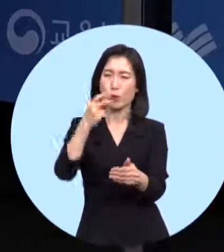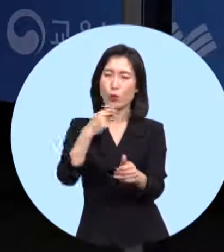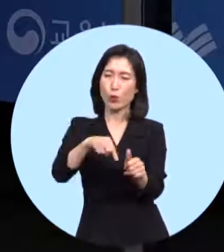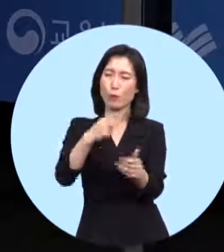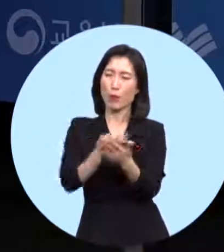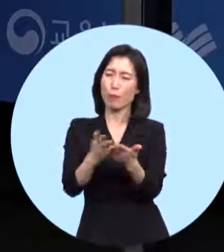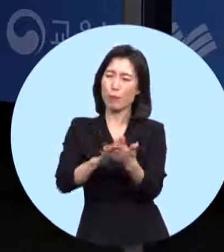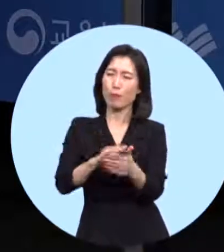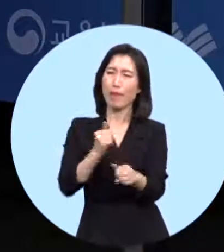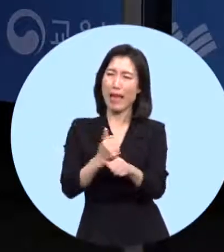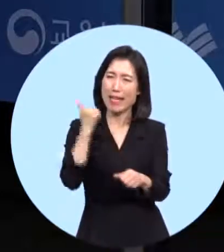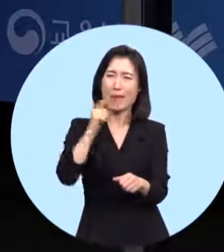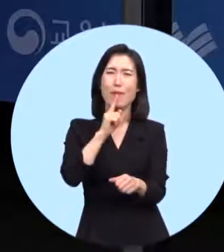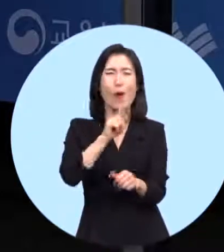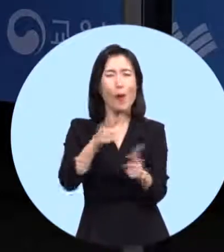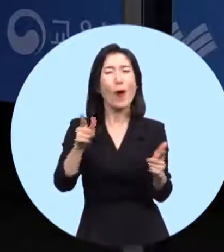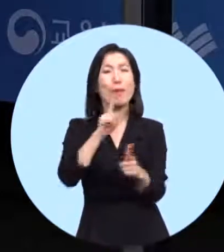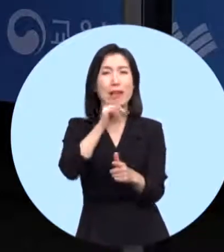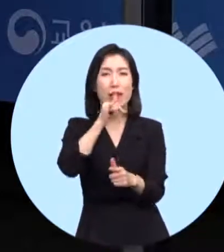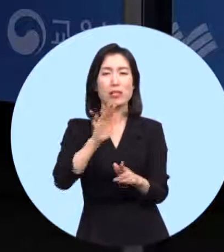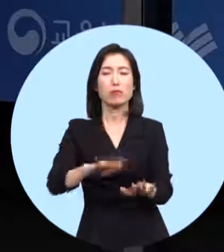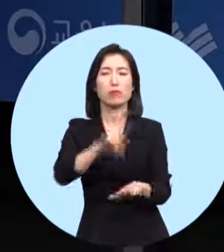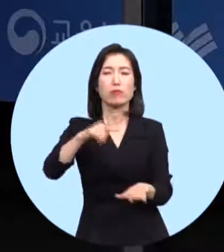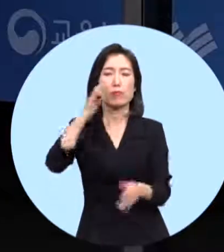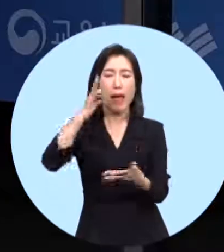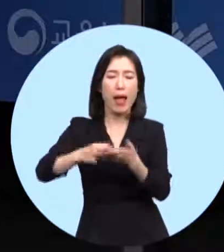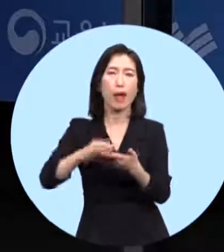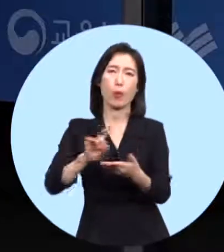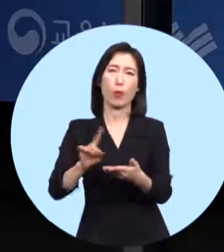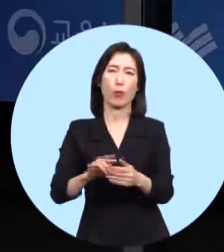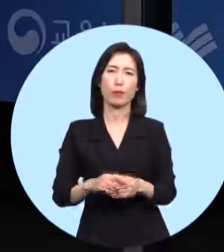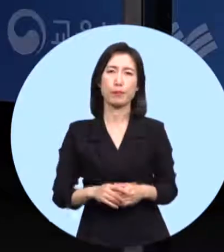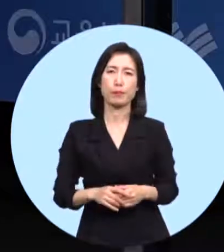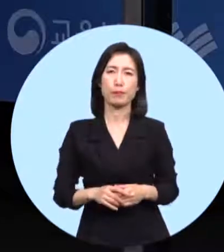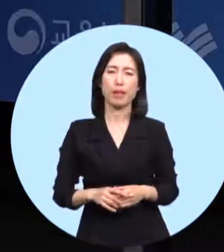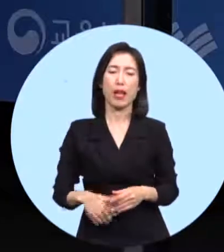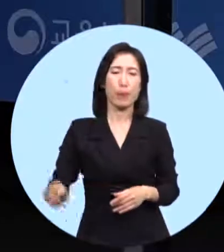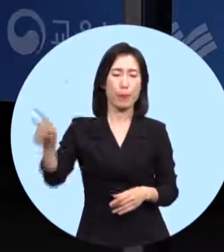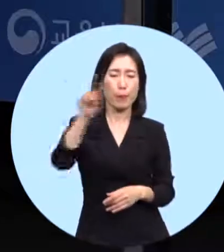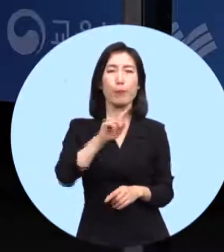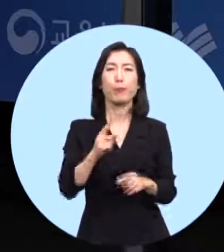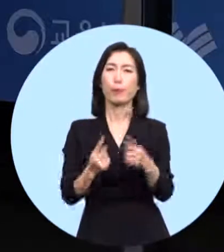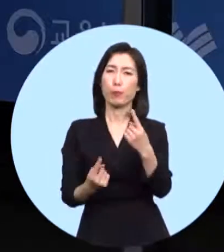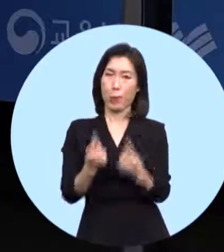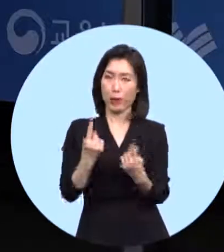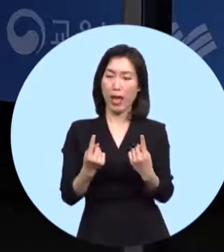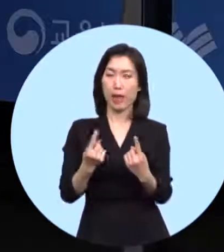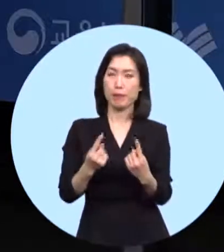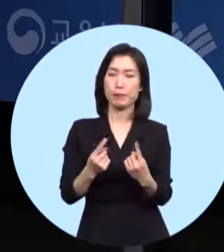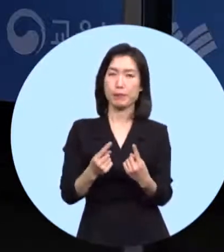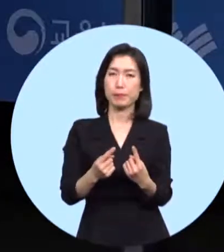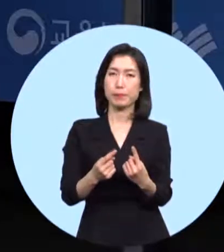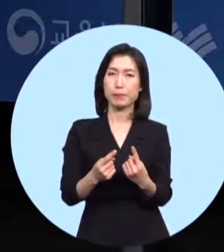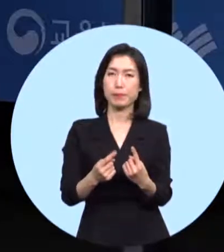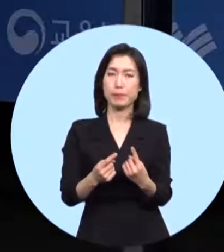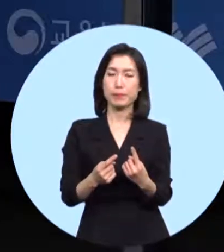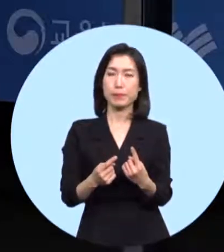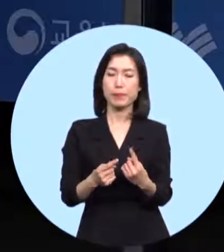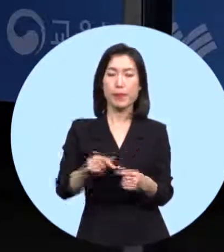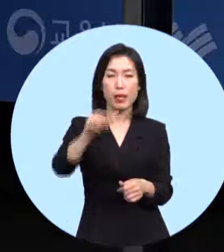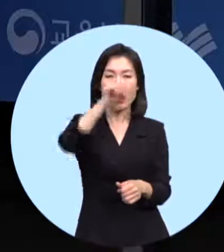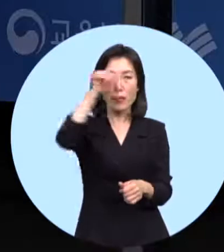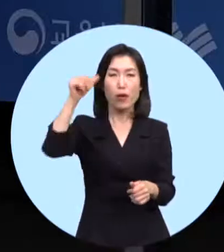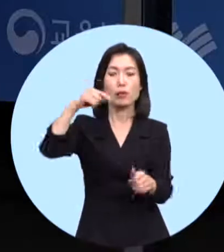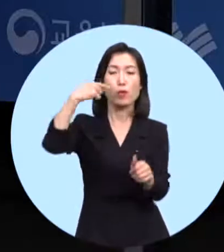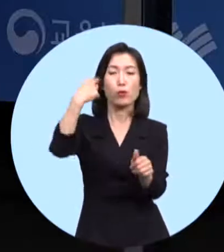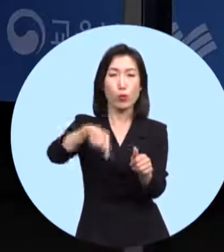관한 얘기도 있는데요. 우리가 놓치고 있는 건 그 어떤 속에서도 제도가 평생교육을 통해서